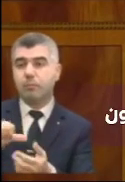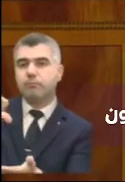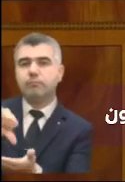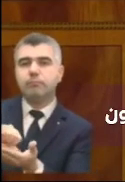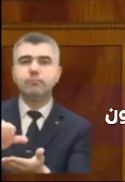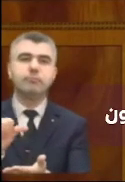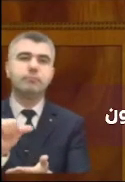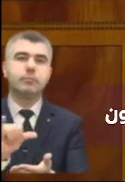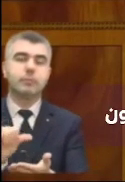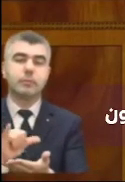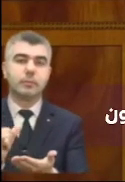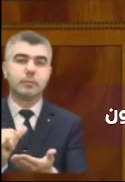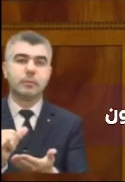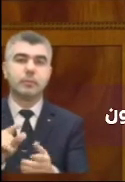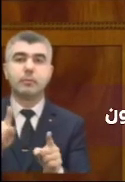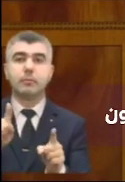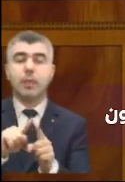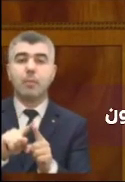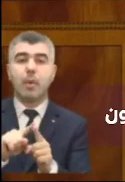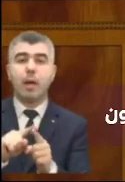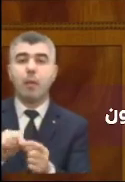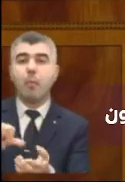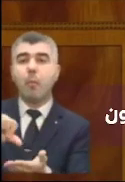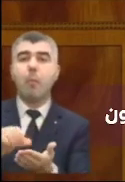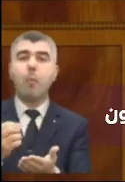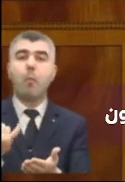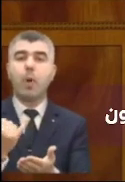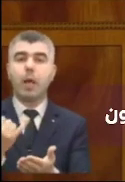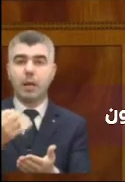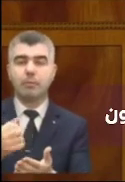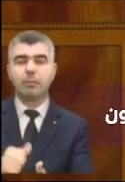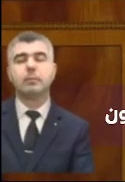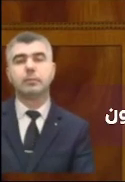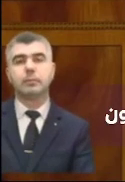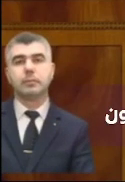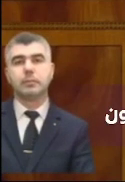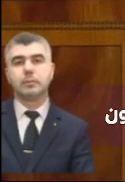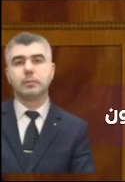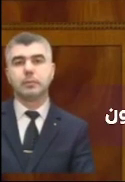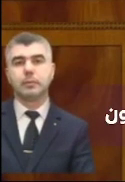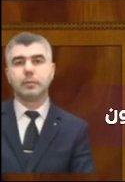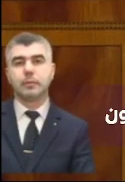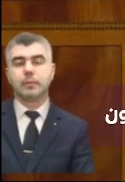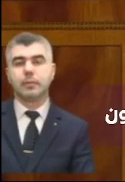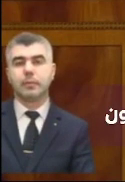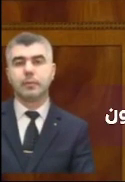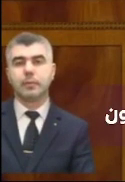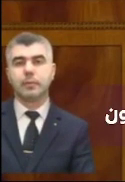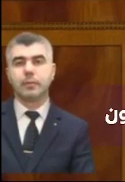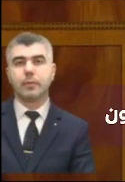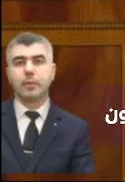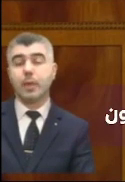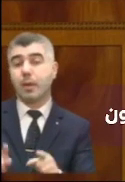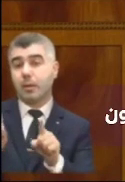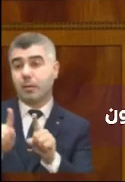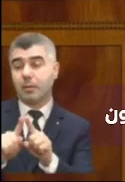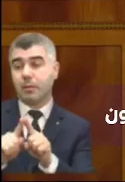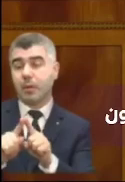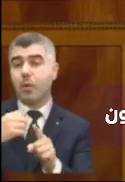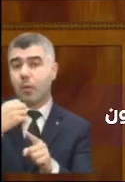على هذه الأعمال ونحن نستذكر هنا في مخيلتنا كل ذلك.